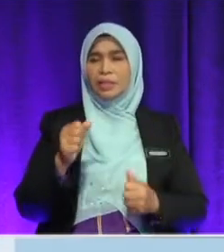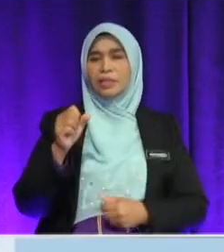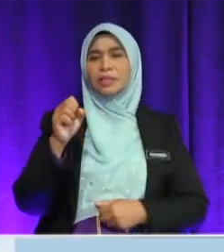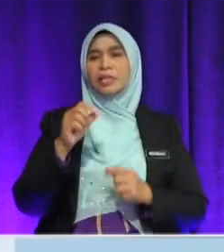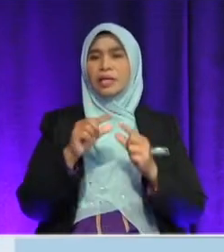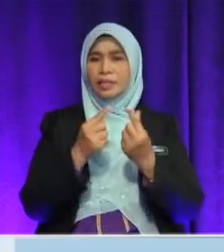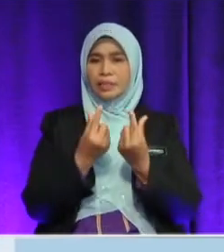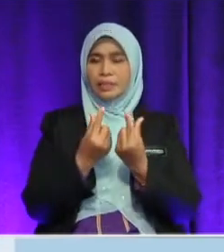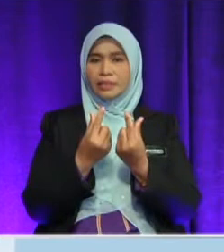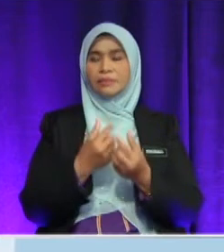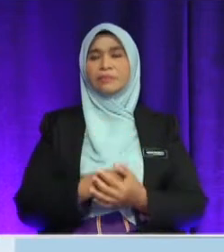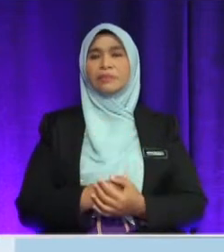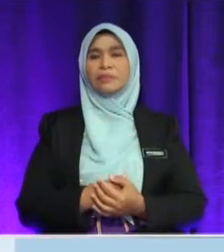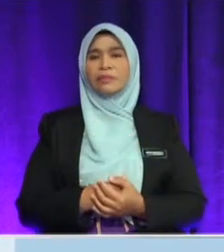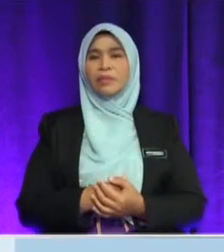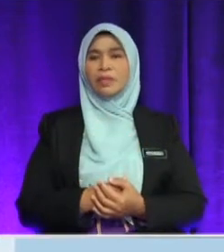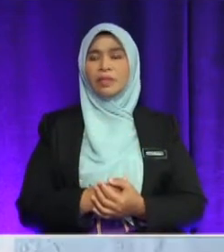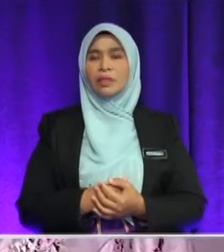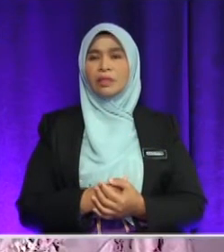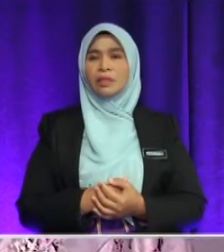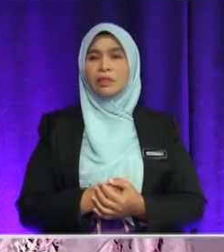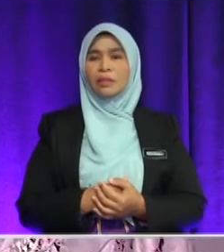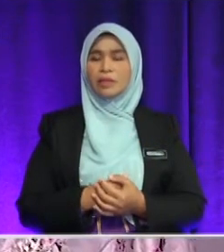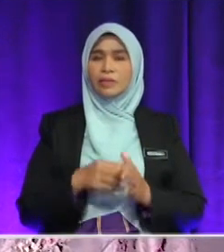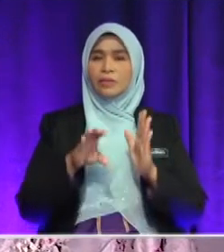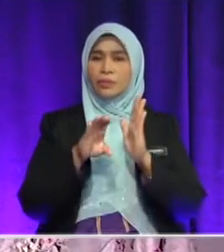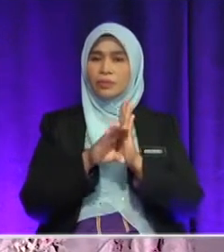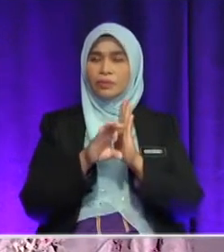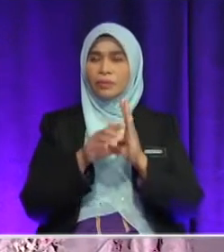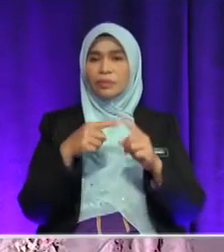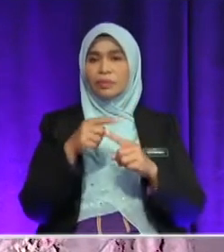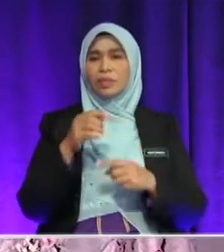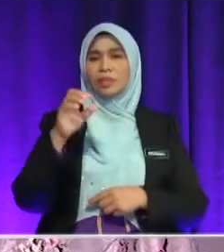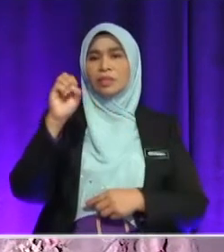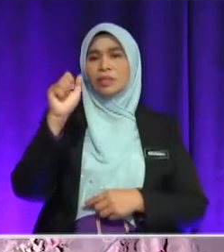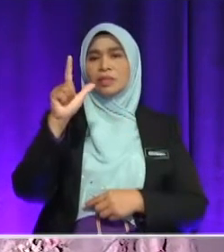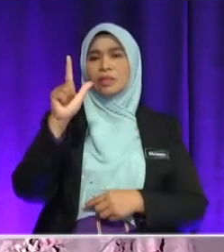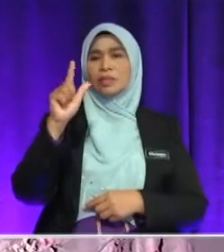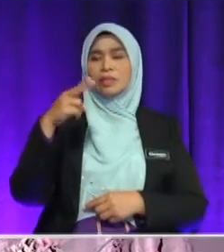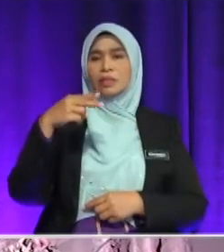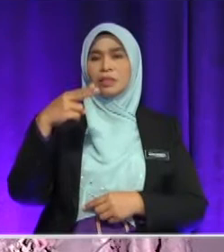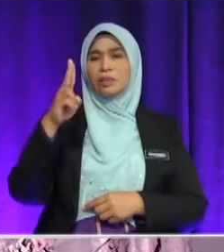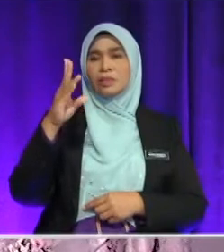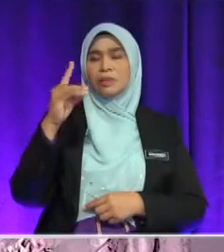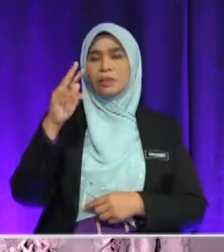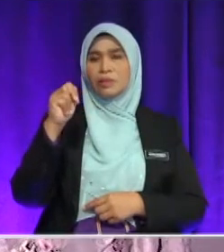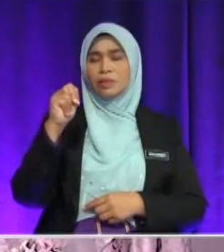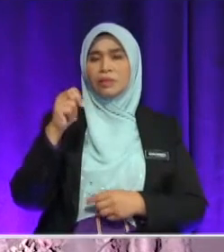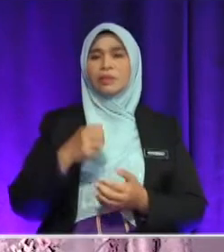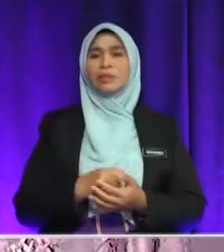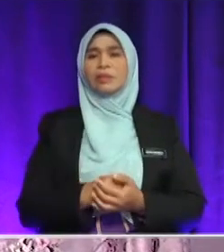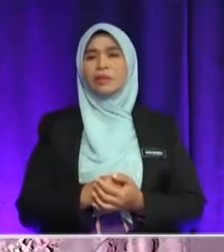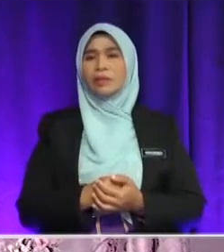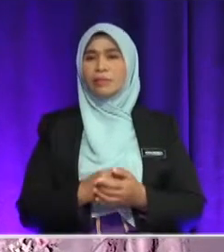pendidikan antara contohnya below salah aku dipilih Salahuddin al-ayyubi menawan negara-negara jajahan beliau